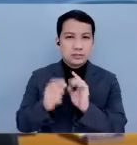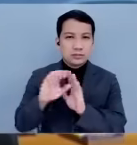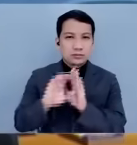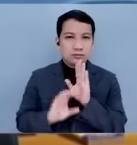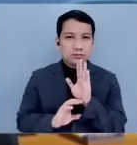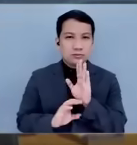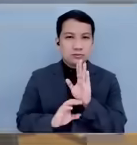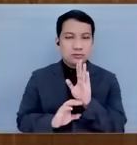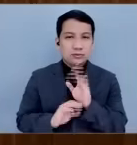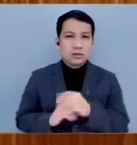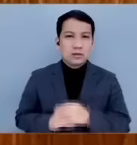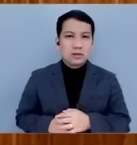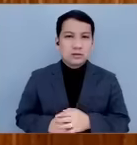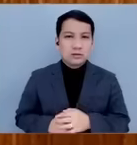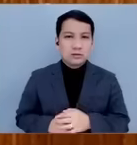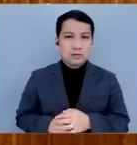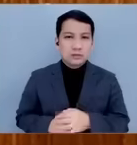Dahil